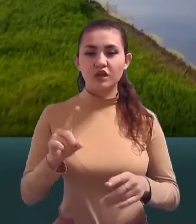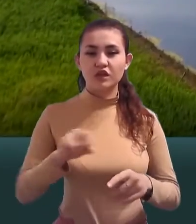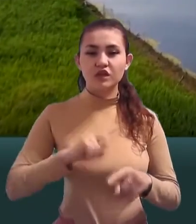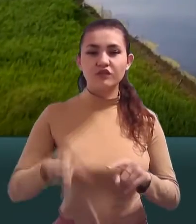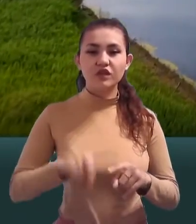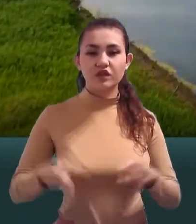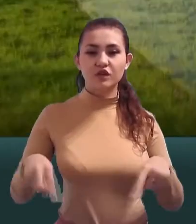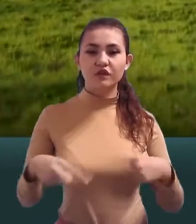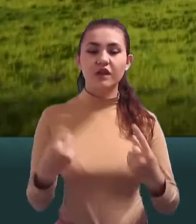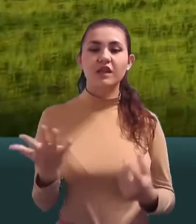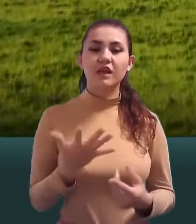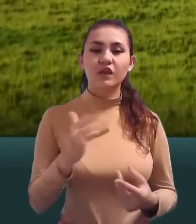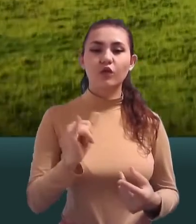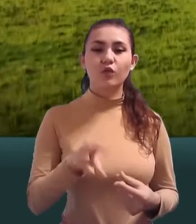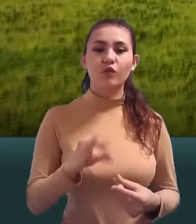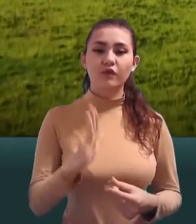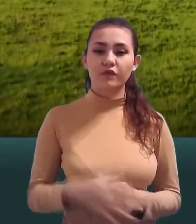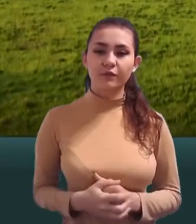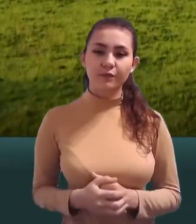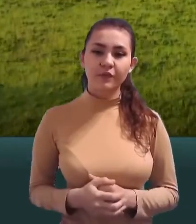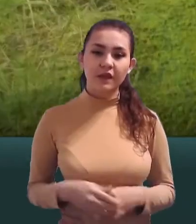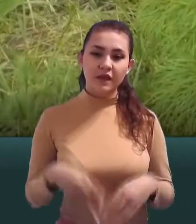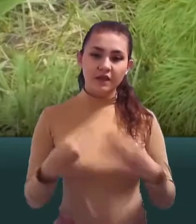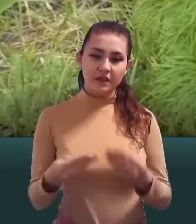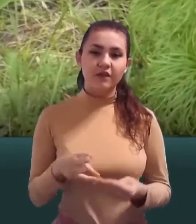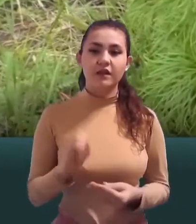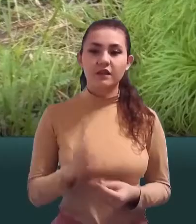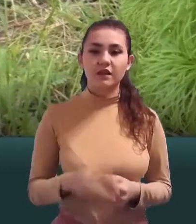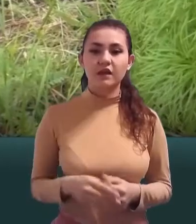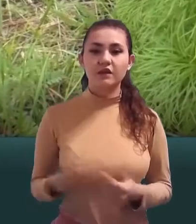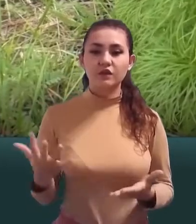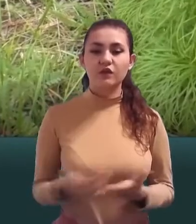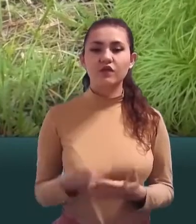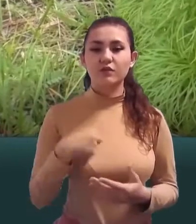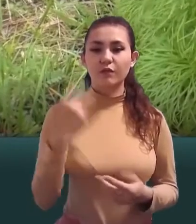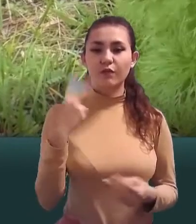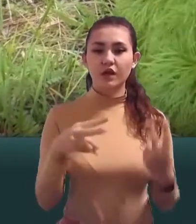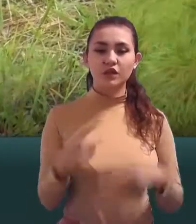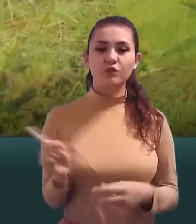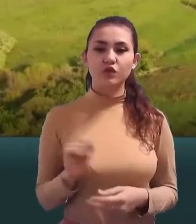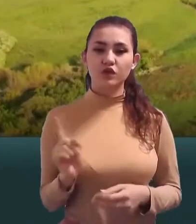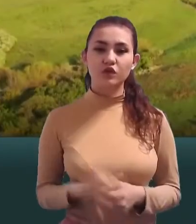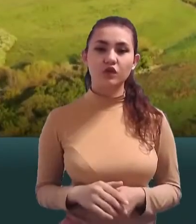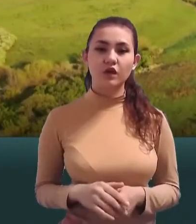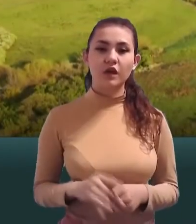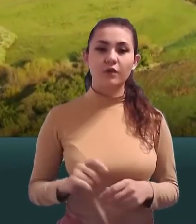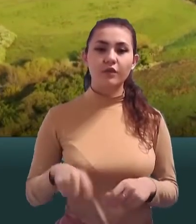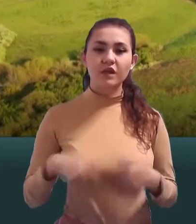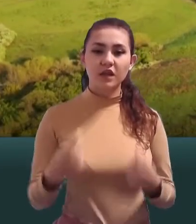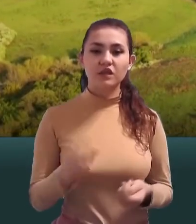яких умов? Ну, давайте так. Знову ж таки, ми бачимо, що по передачі комунального